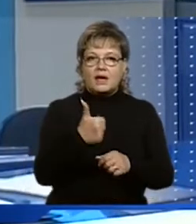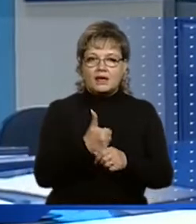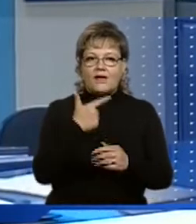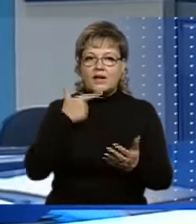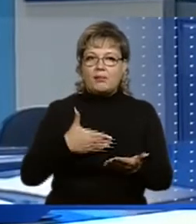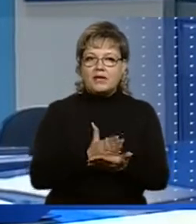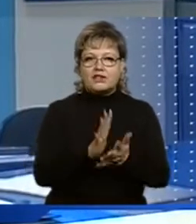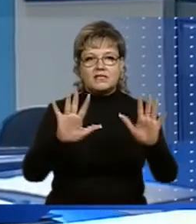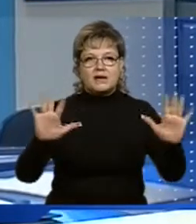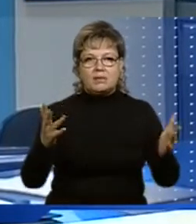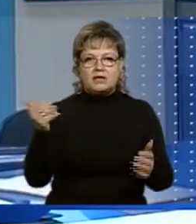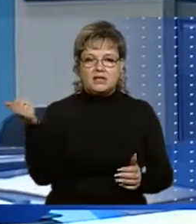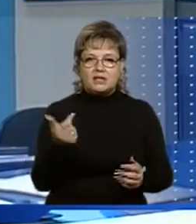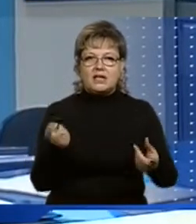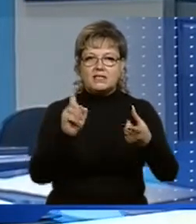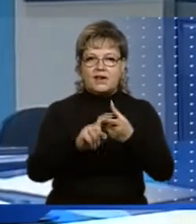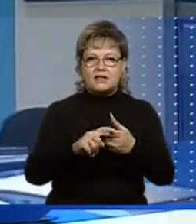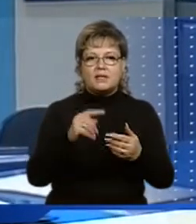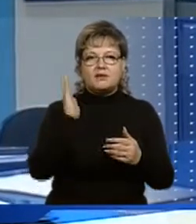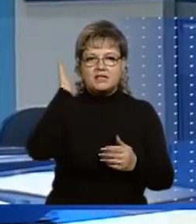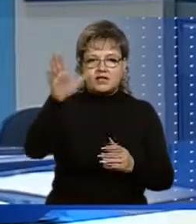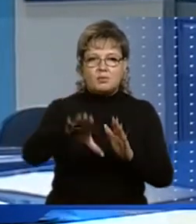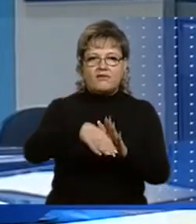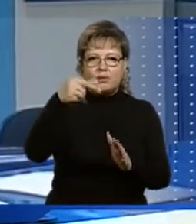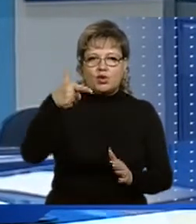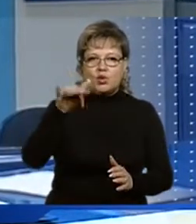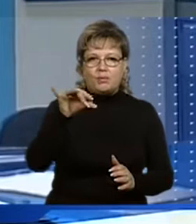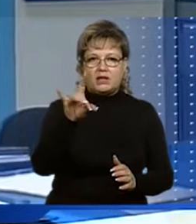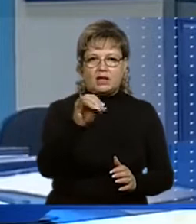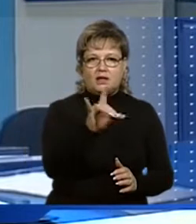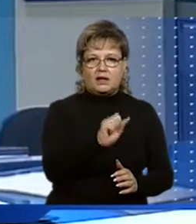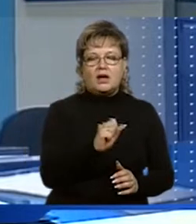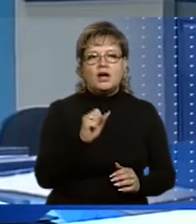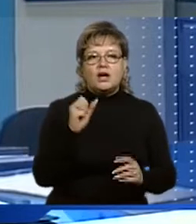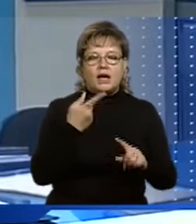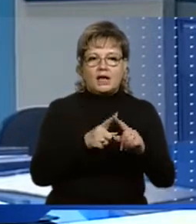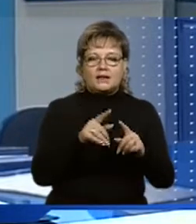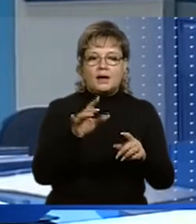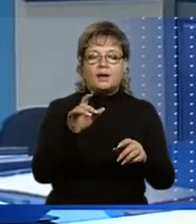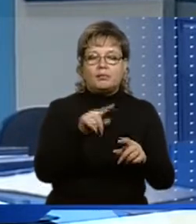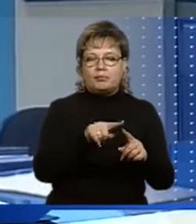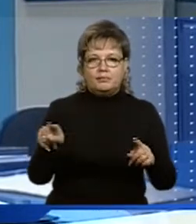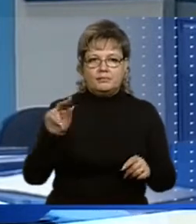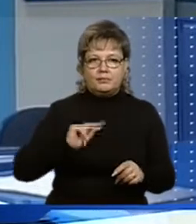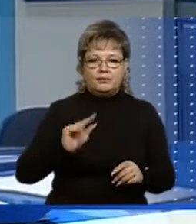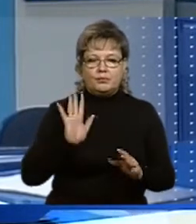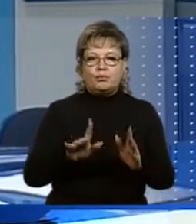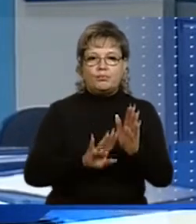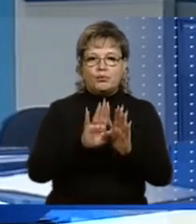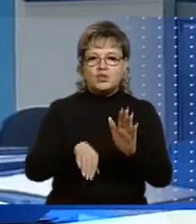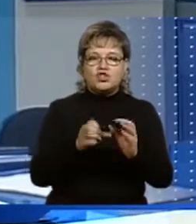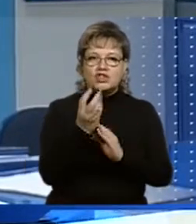Главные политические события недели связаны с предстоящими выборами губернатора. Напомню, что эта процедура на Дону будет проводиться